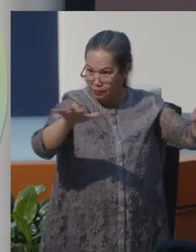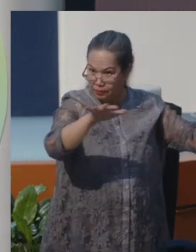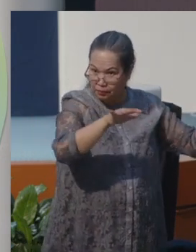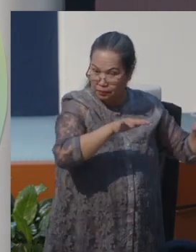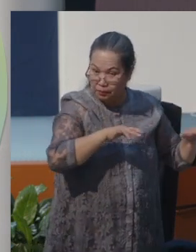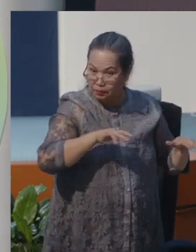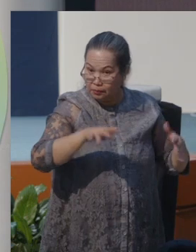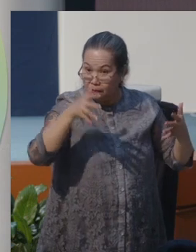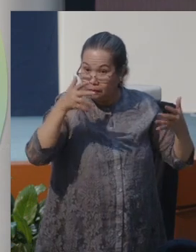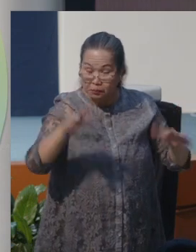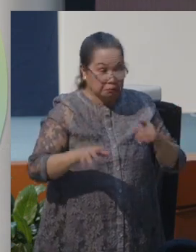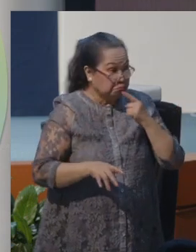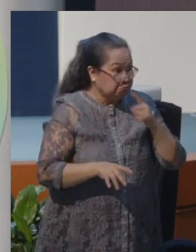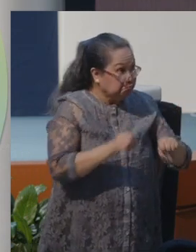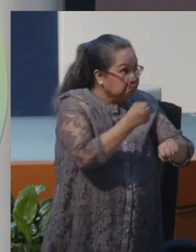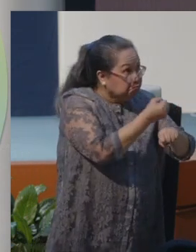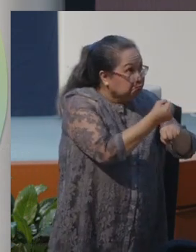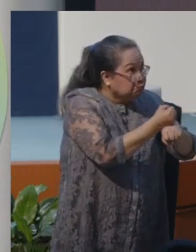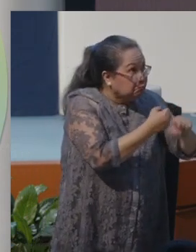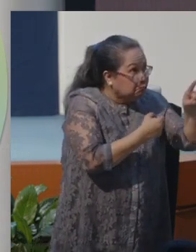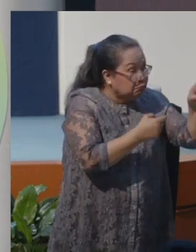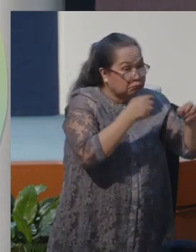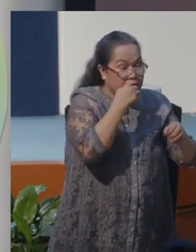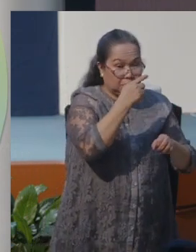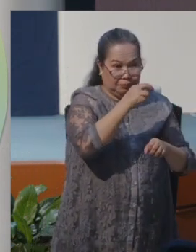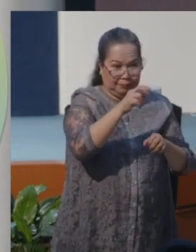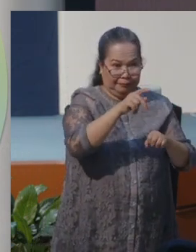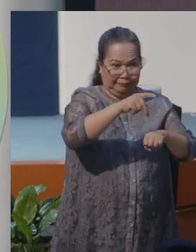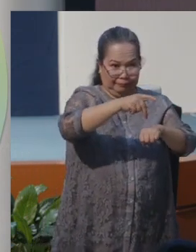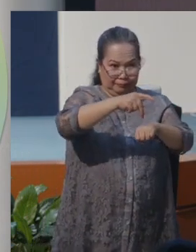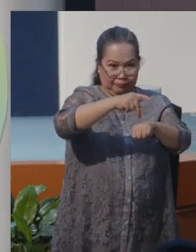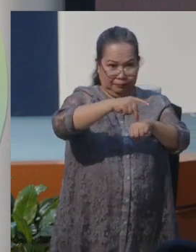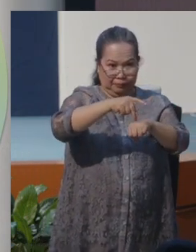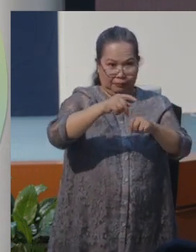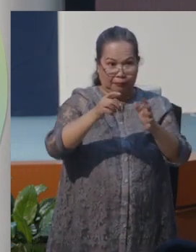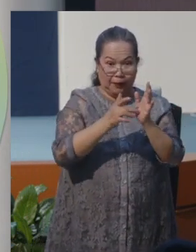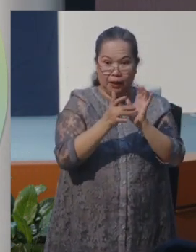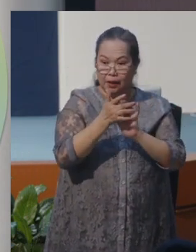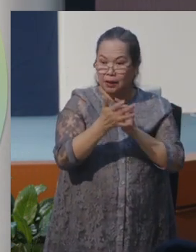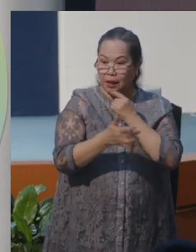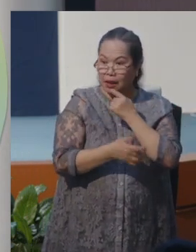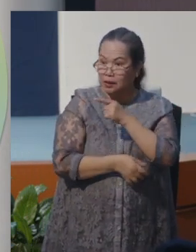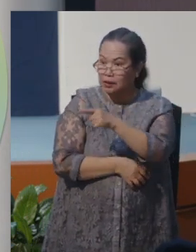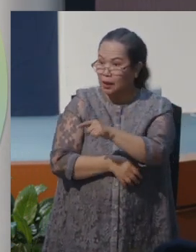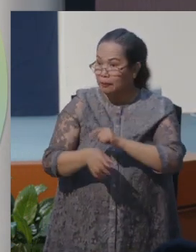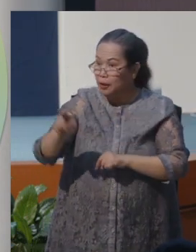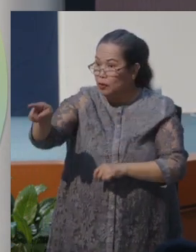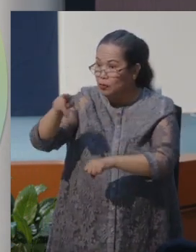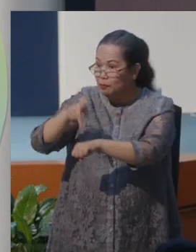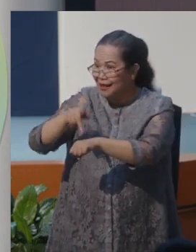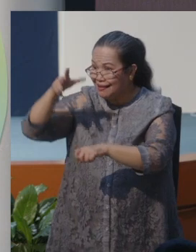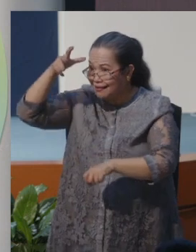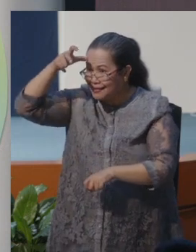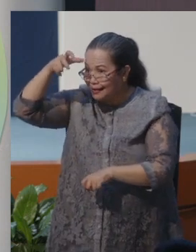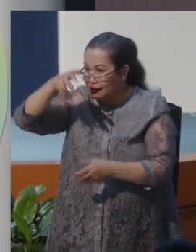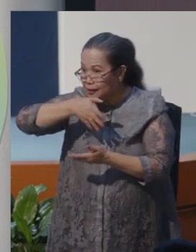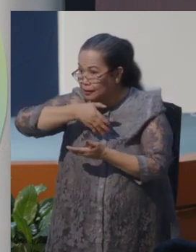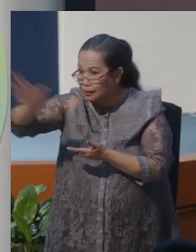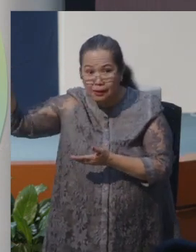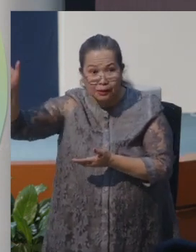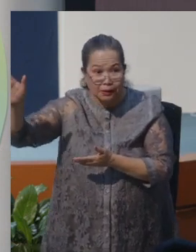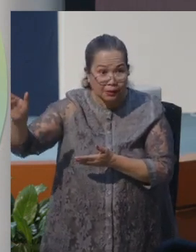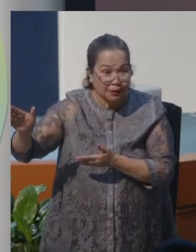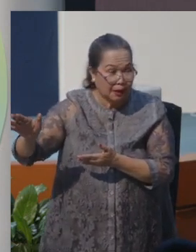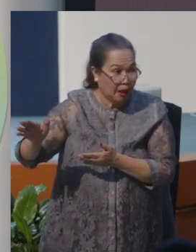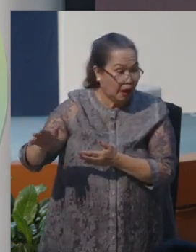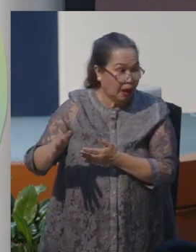Pagkatapos niyang sabihin yon, after a few verses lang, tinawag siyang Satanas ni Jesus. Si Peter mismo, nag-usap mula sa